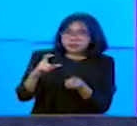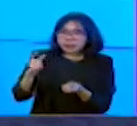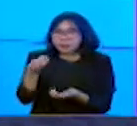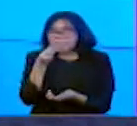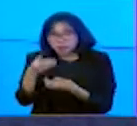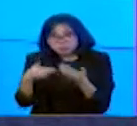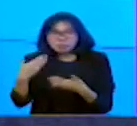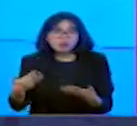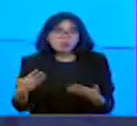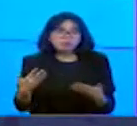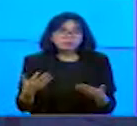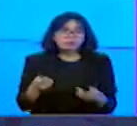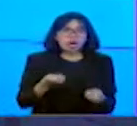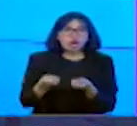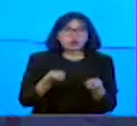aja.